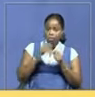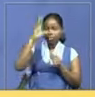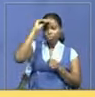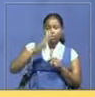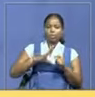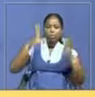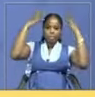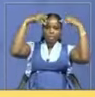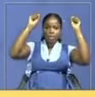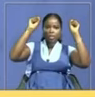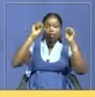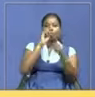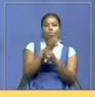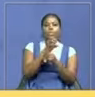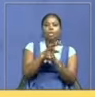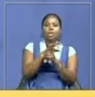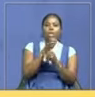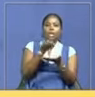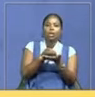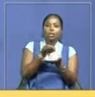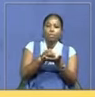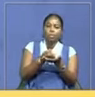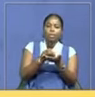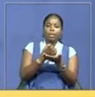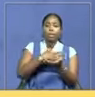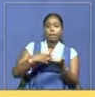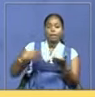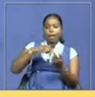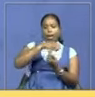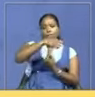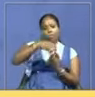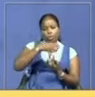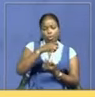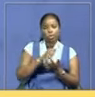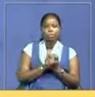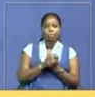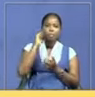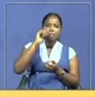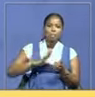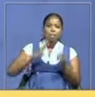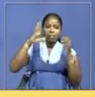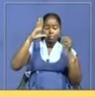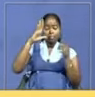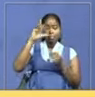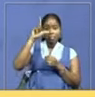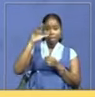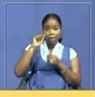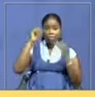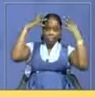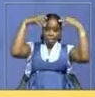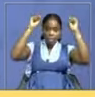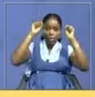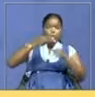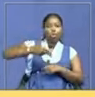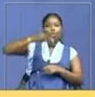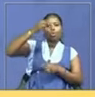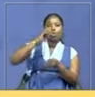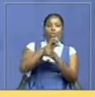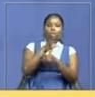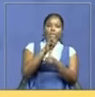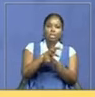Conseil économique social et environnemental madame la Présidente du Haut Conseil du